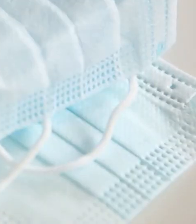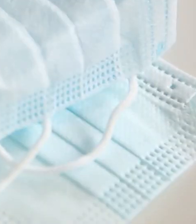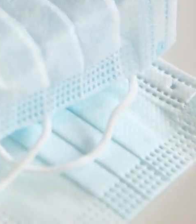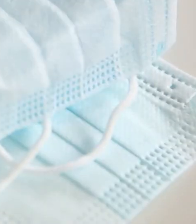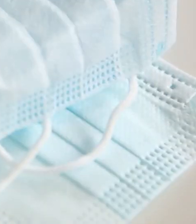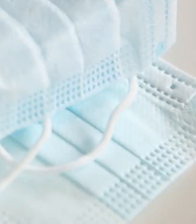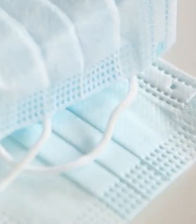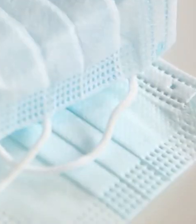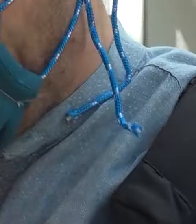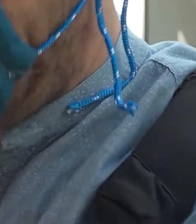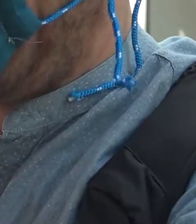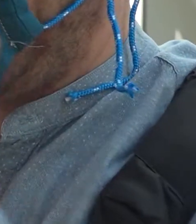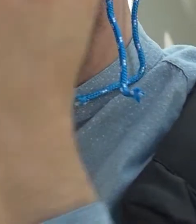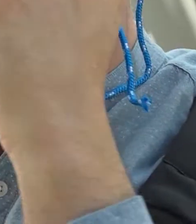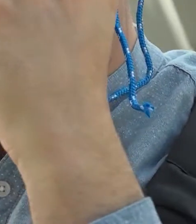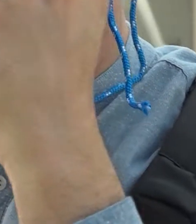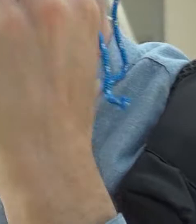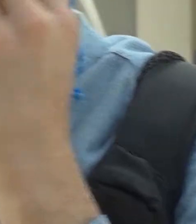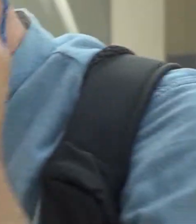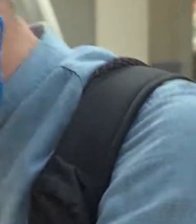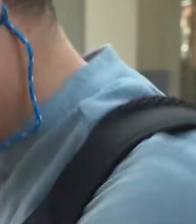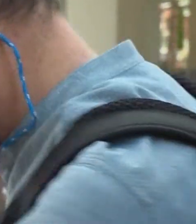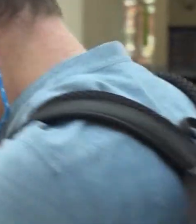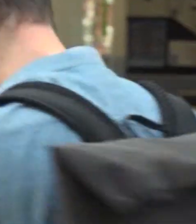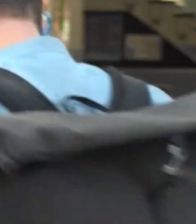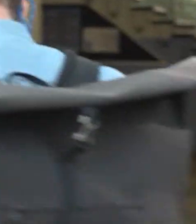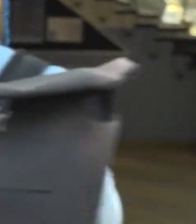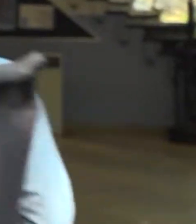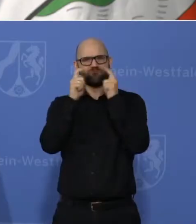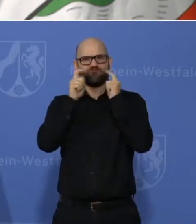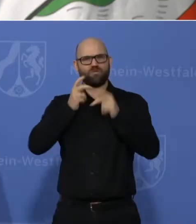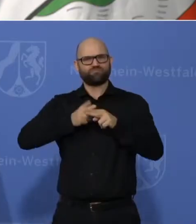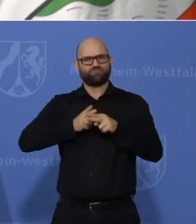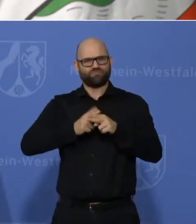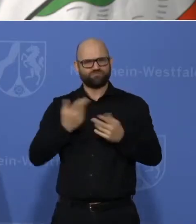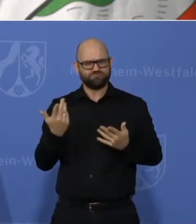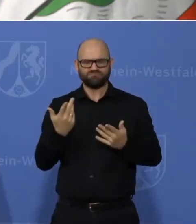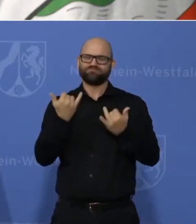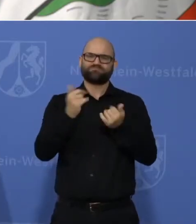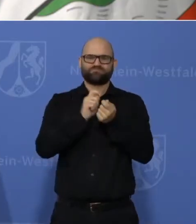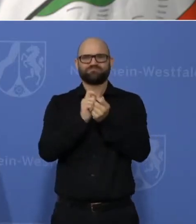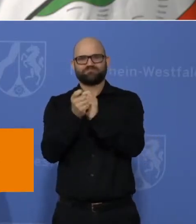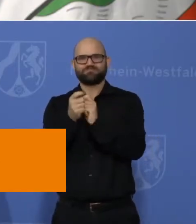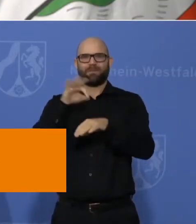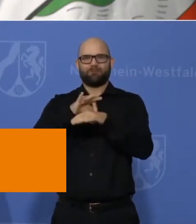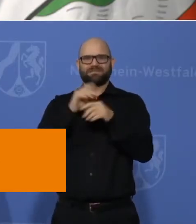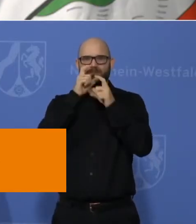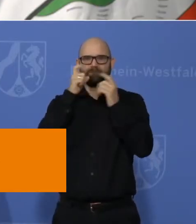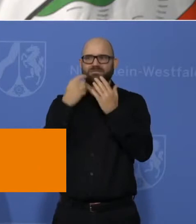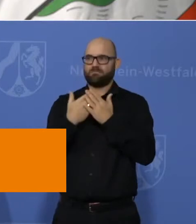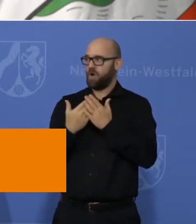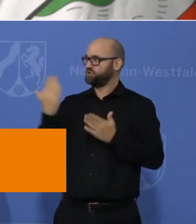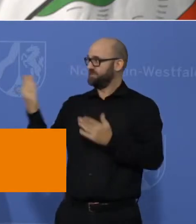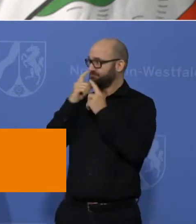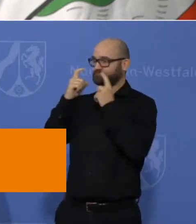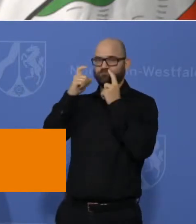sind aber auch zulässig. Alltags- oder Stoffmasken reichen nicht mehr. Eine medizinische Maske ist eine solche,